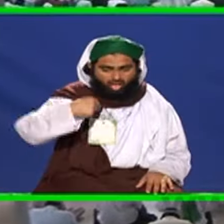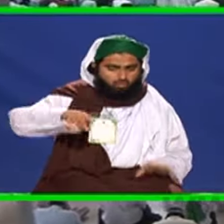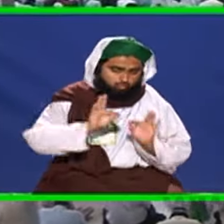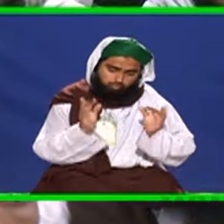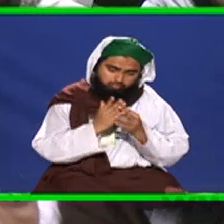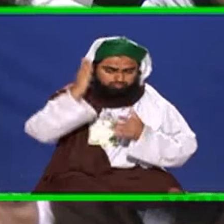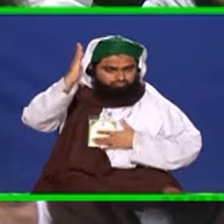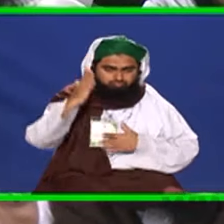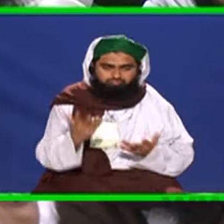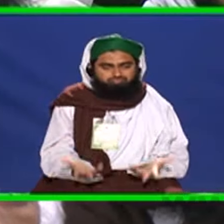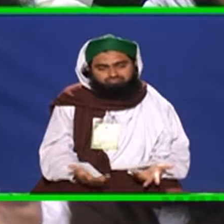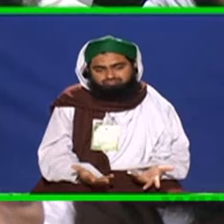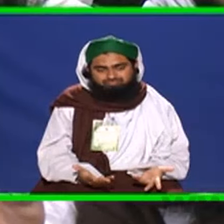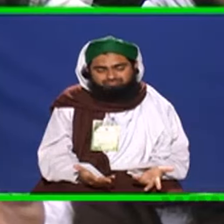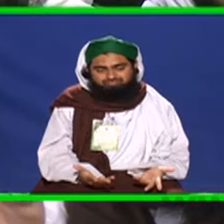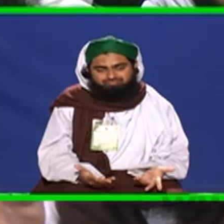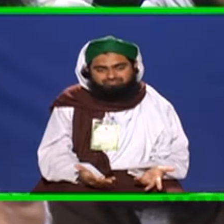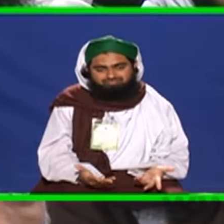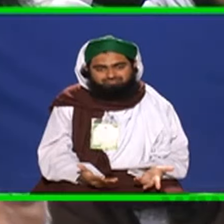چاہ رہے, کافی لوگوں کو یاد نہیں.